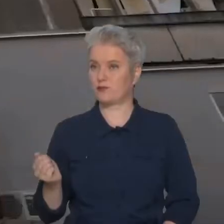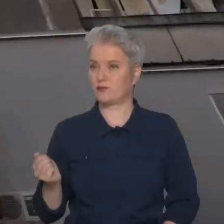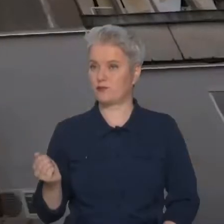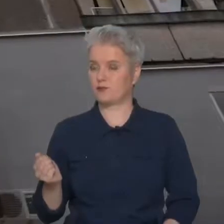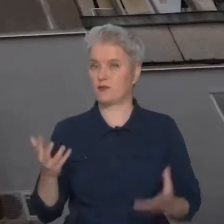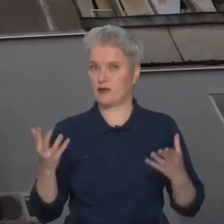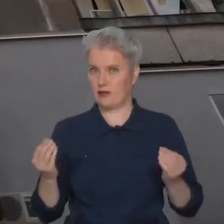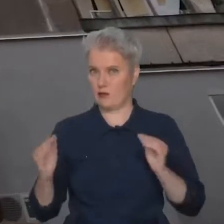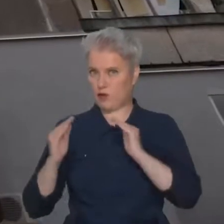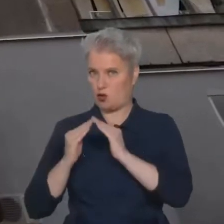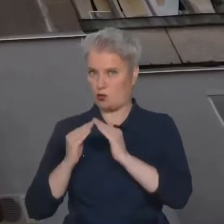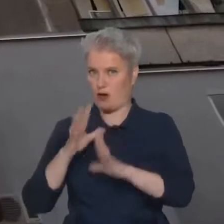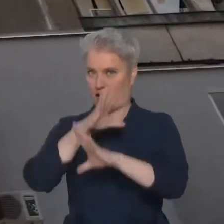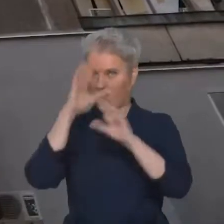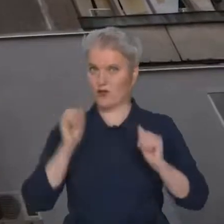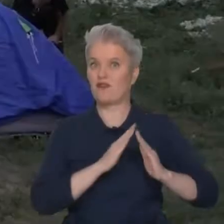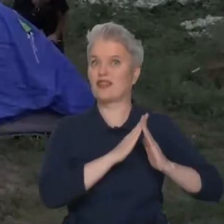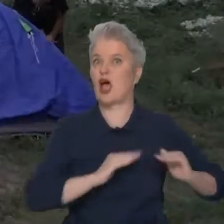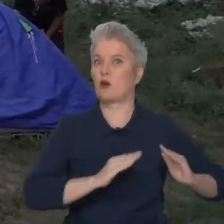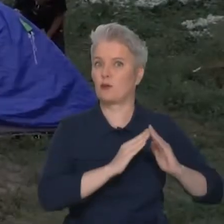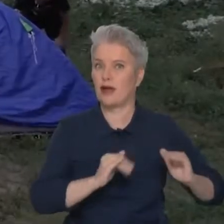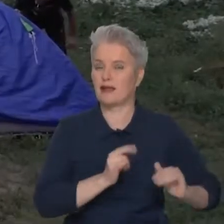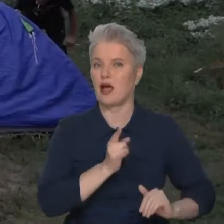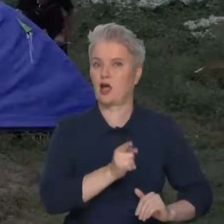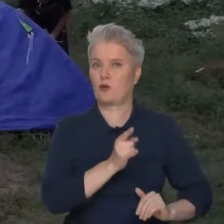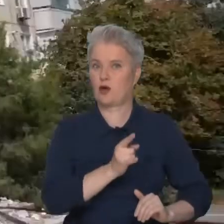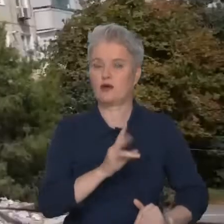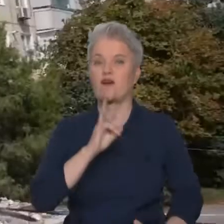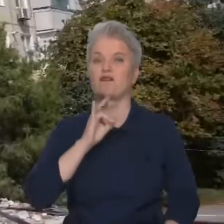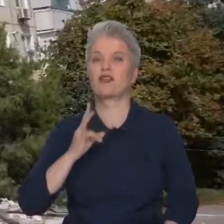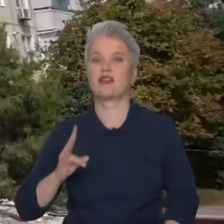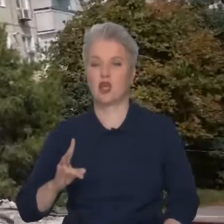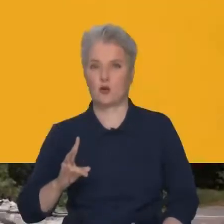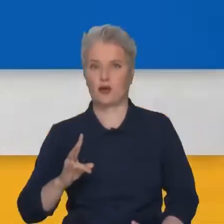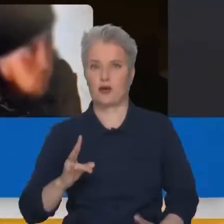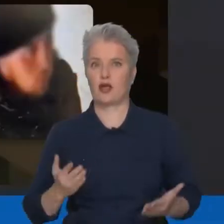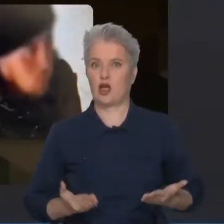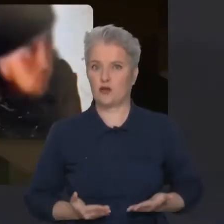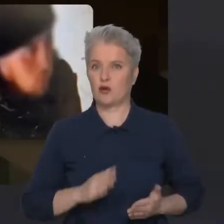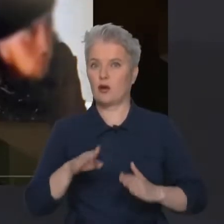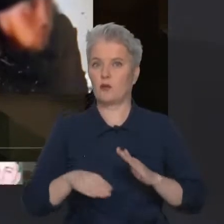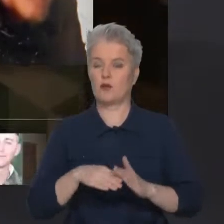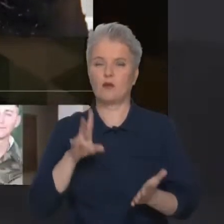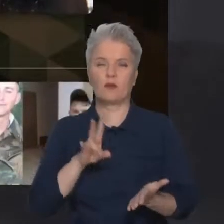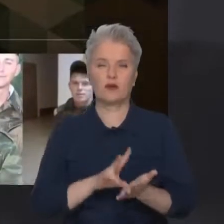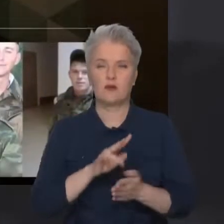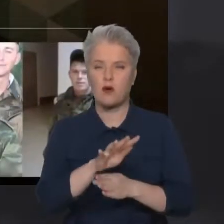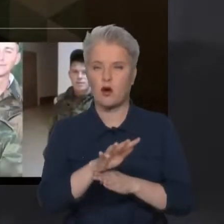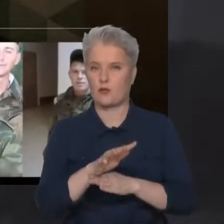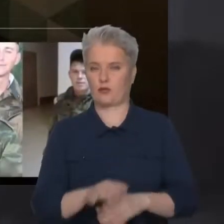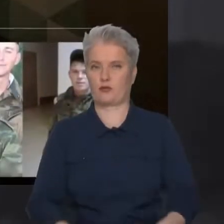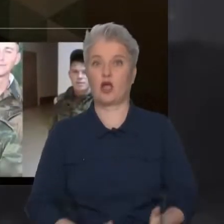Днем вдома, вночі у наметах і машинах. Як живуть у Нікополі під постійними обстрілами?